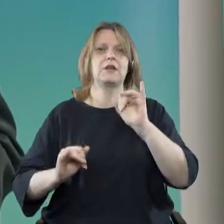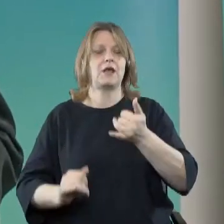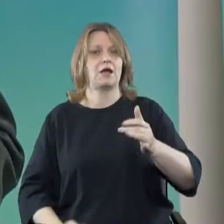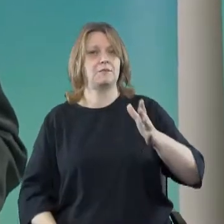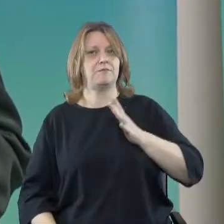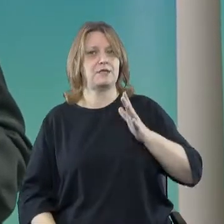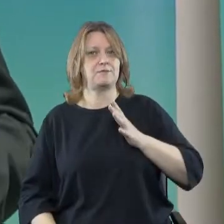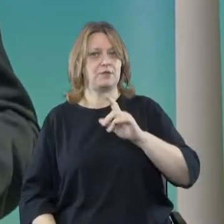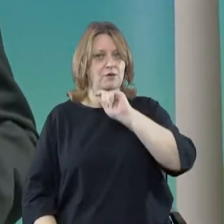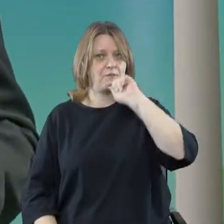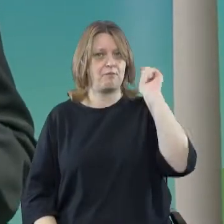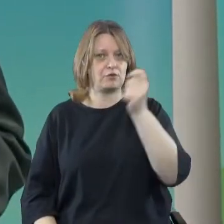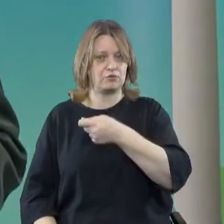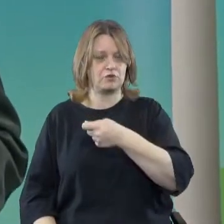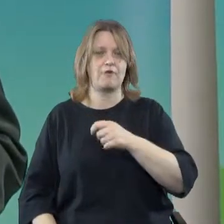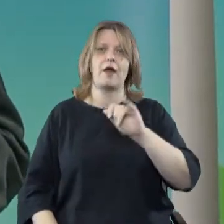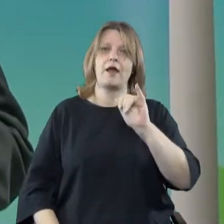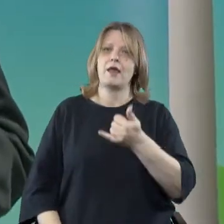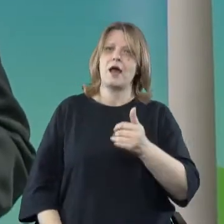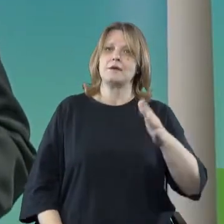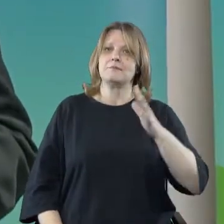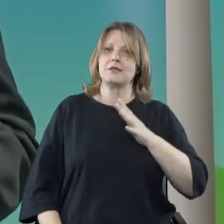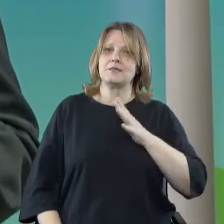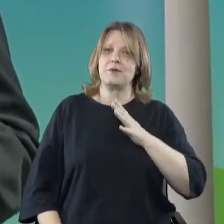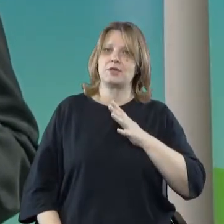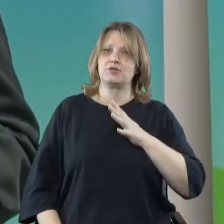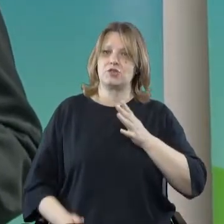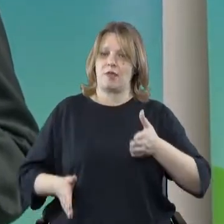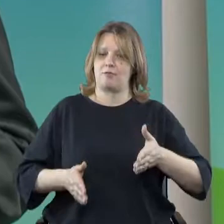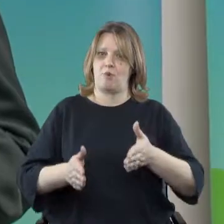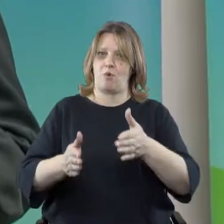bezpiecznie podróżować, jak bezpiecznie zachowywać się na drogach.